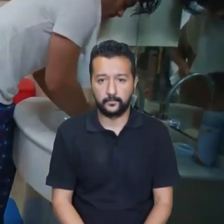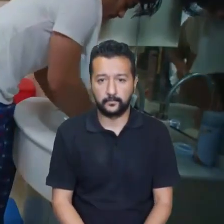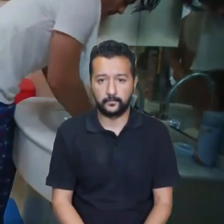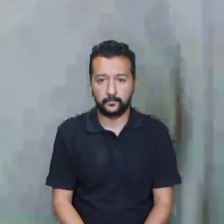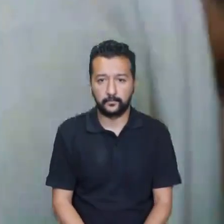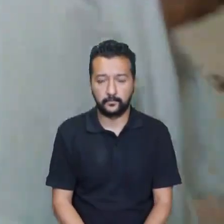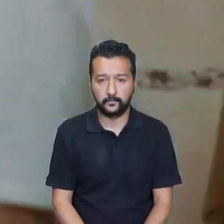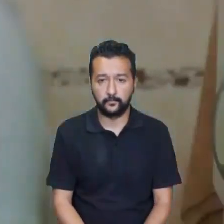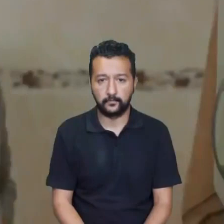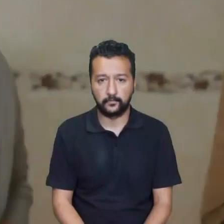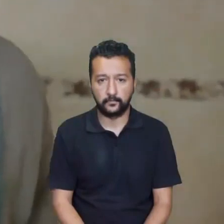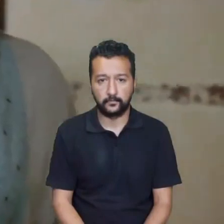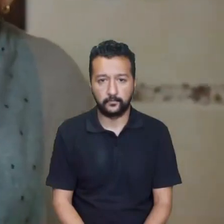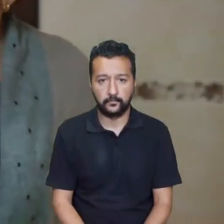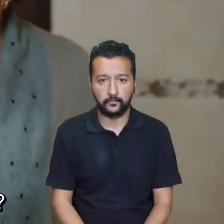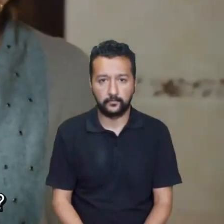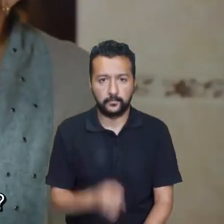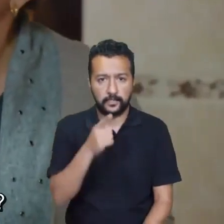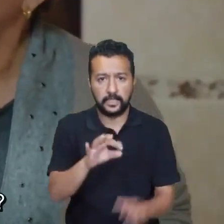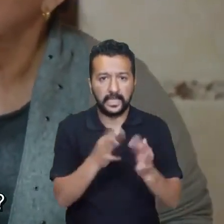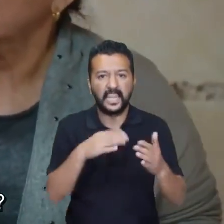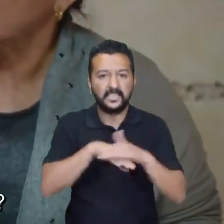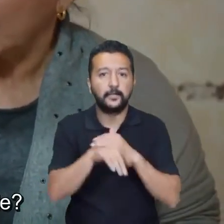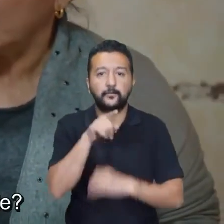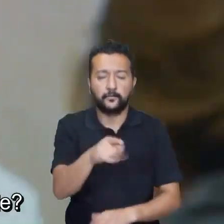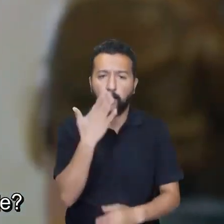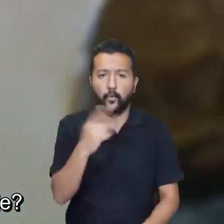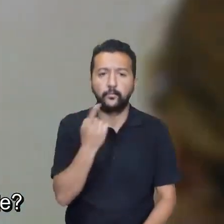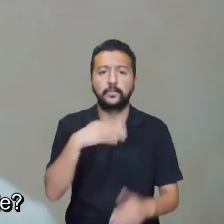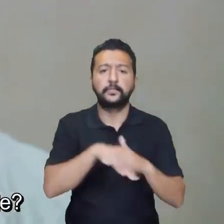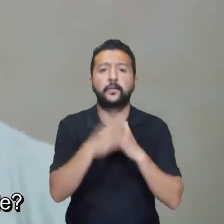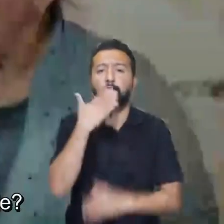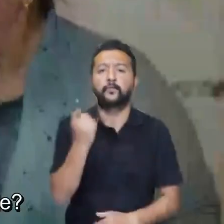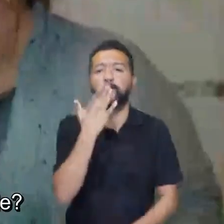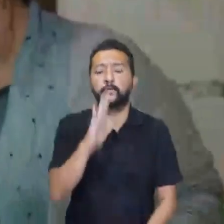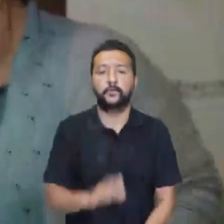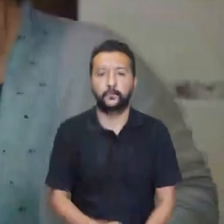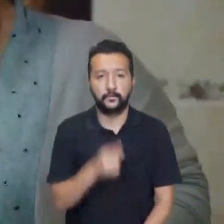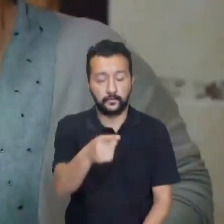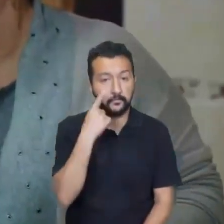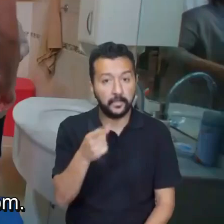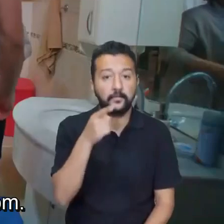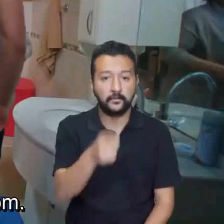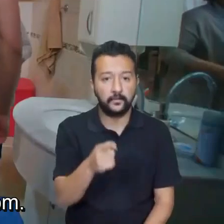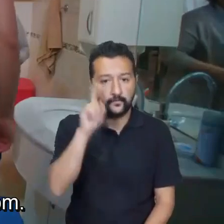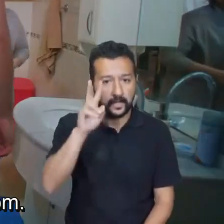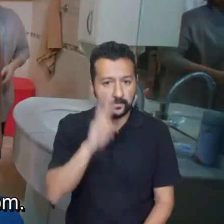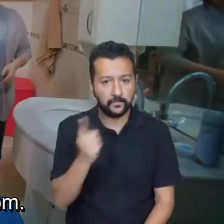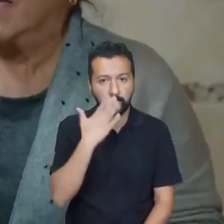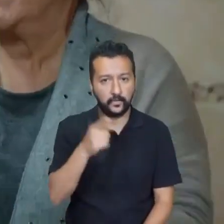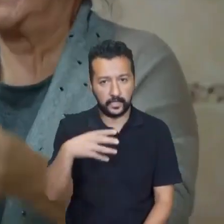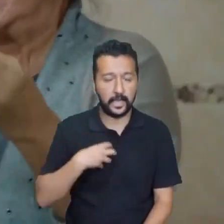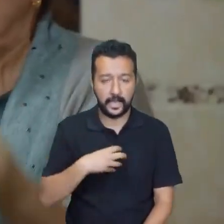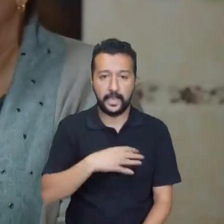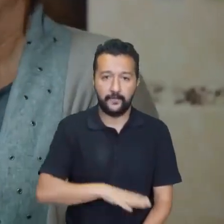Gömleği bırakıp lavaboya yaklaştı. Ne saklıyorsun? Yok anne, ne saklayacağım bir şey ya. Göster bakayım. Ya vallahi bir şey yok